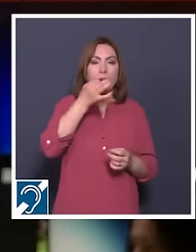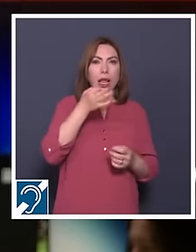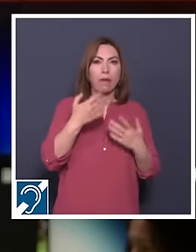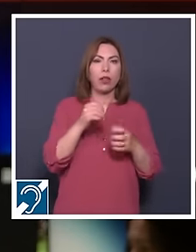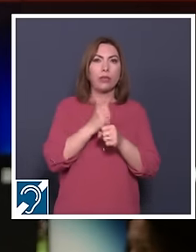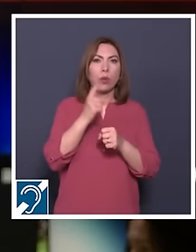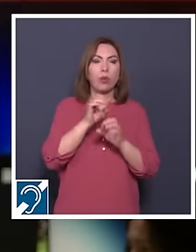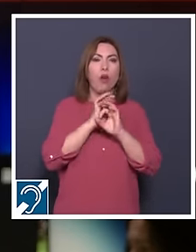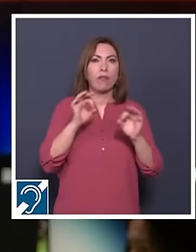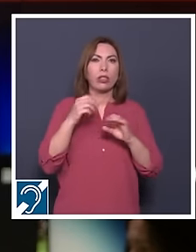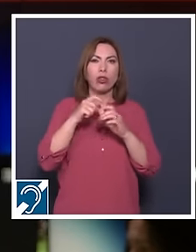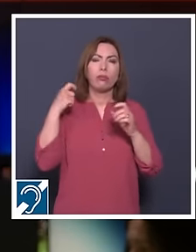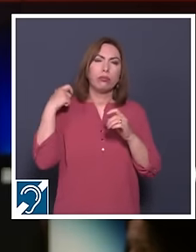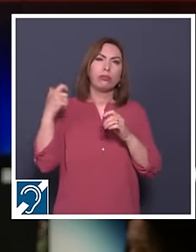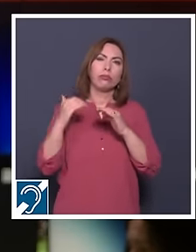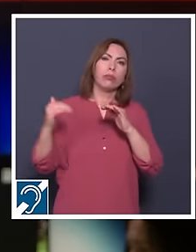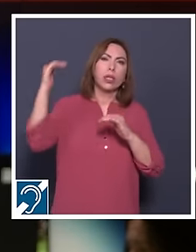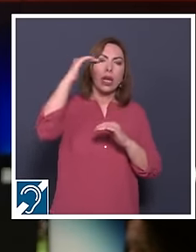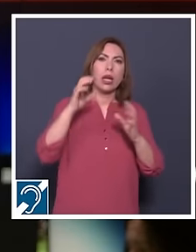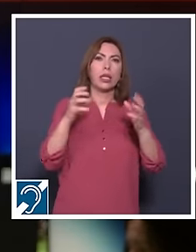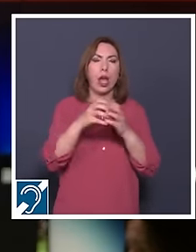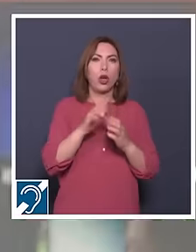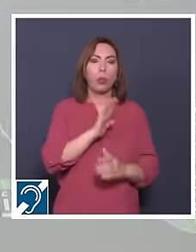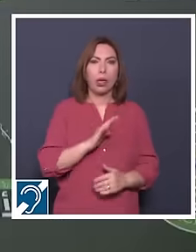fost făcută de un oficial de rang înalt din cadrul grupării.